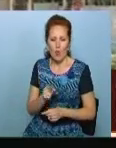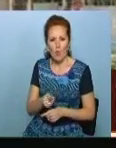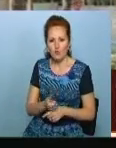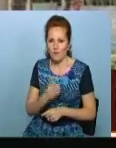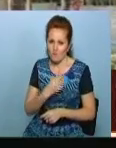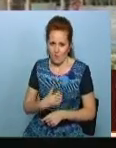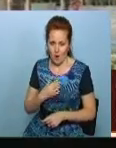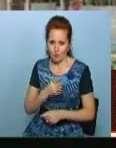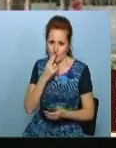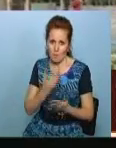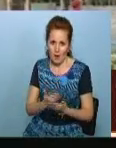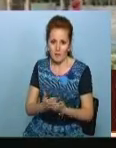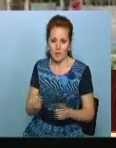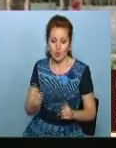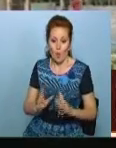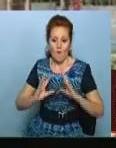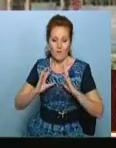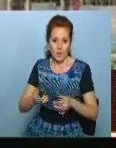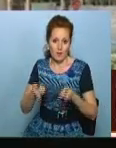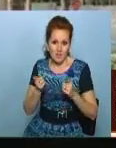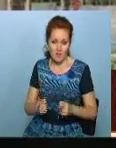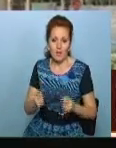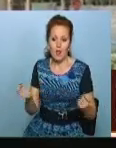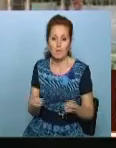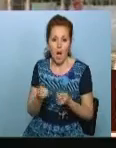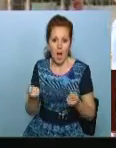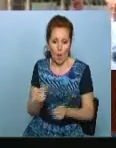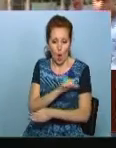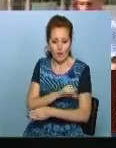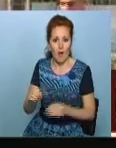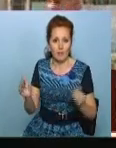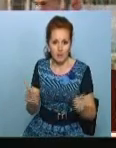– показать, что в мире действительно мало границ,